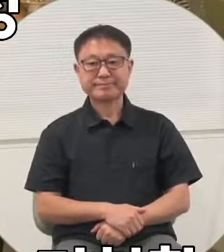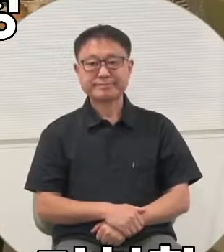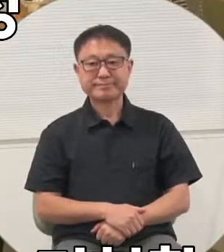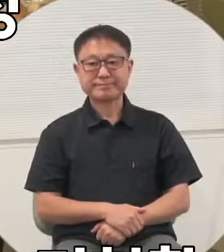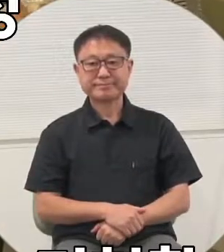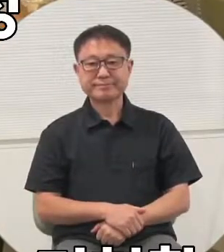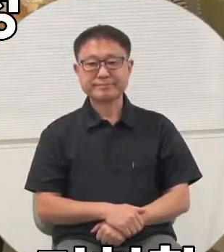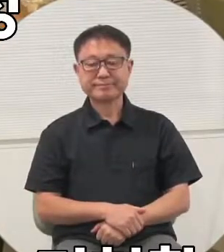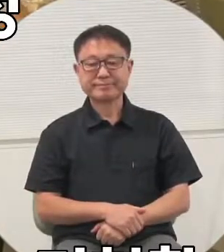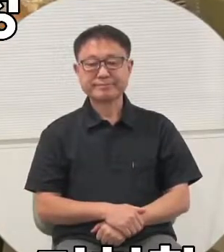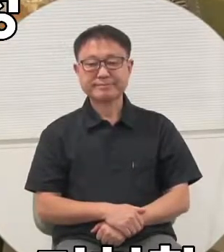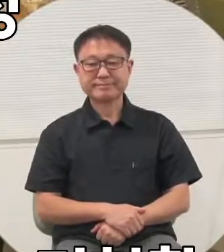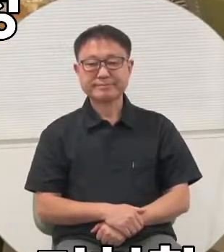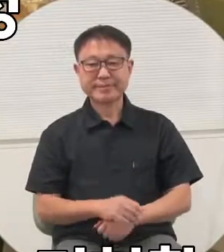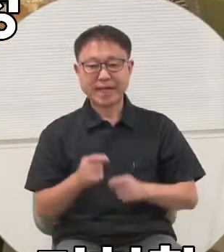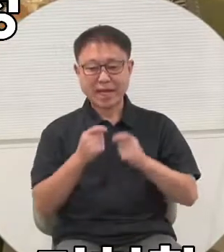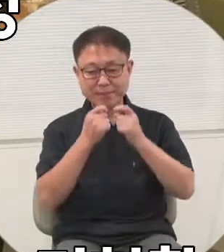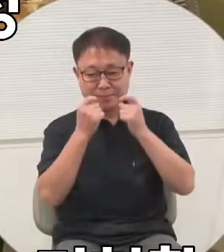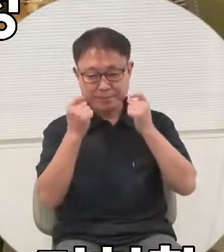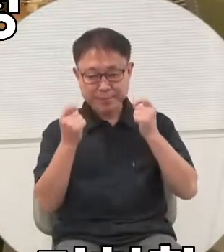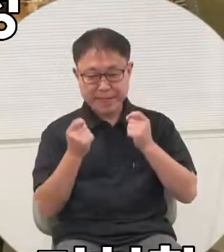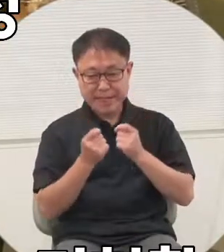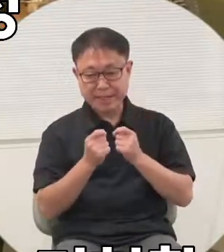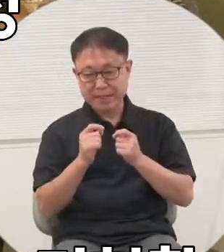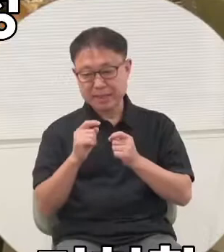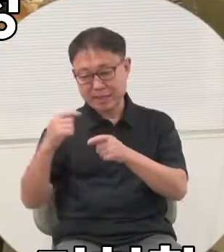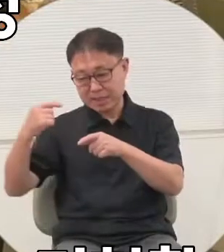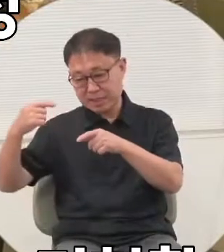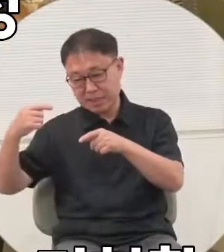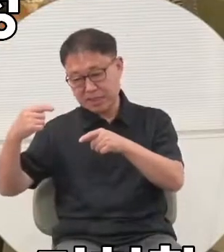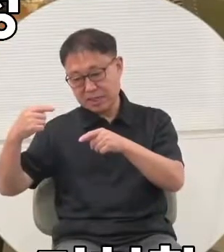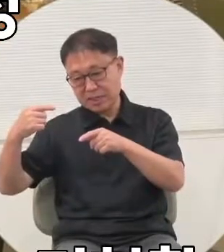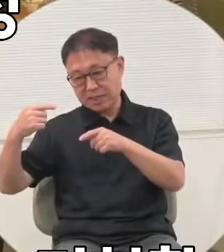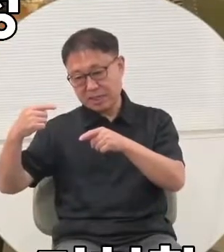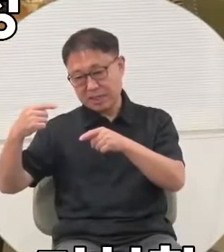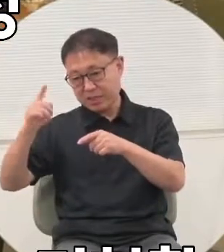흘렀다가 민간 협치라는 게 이제 주민 참여 예산에서